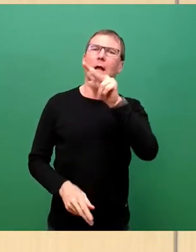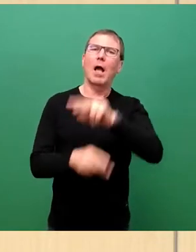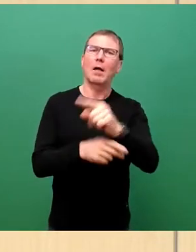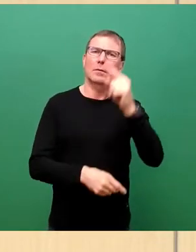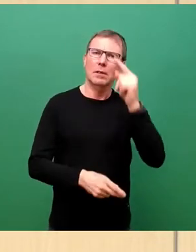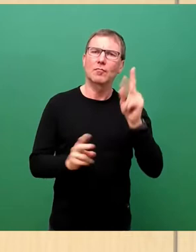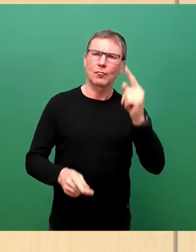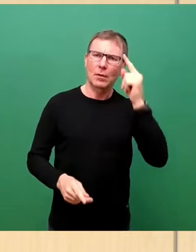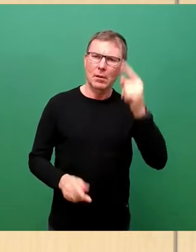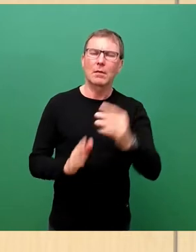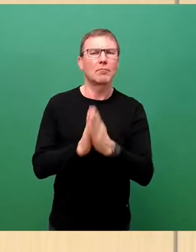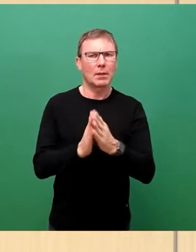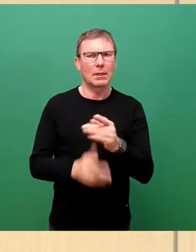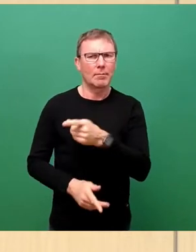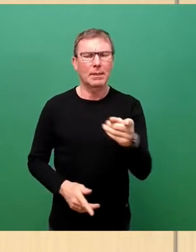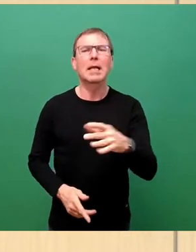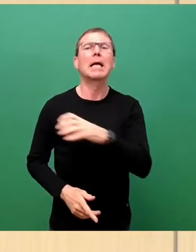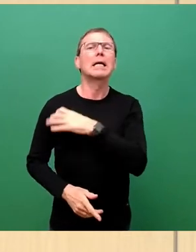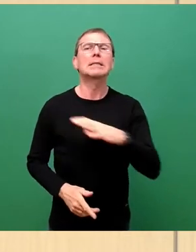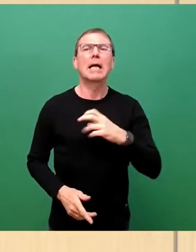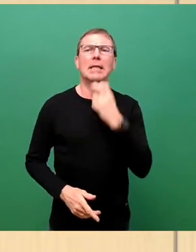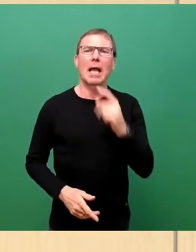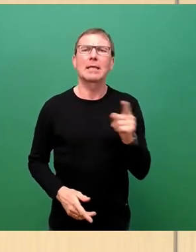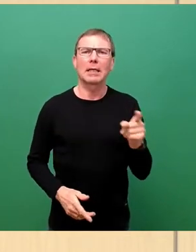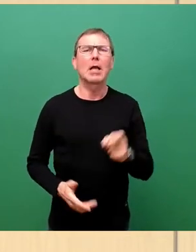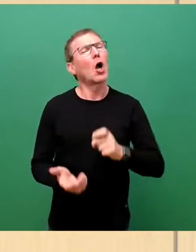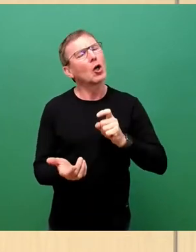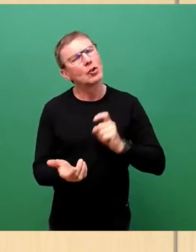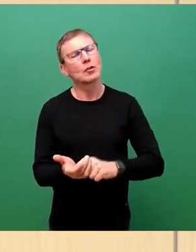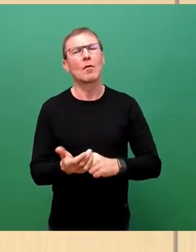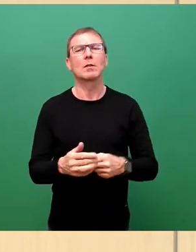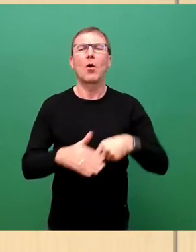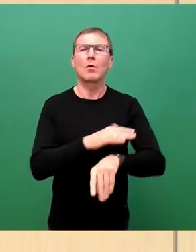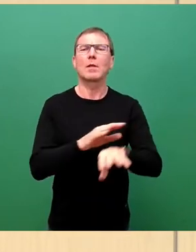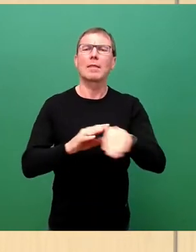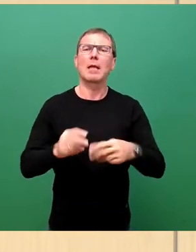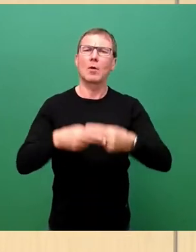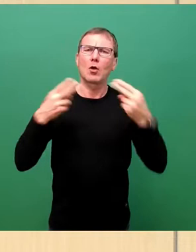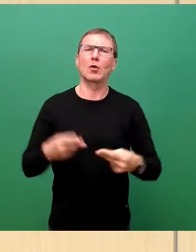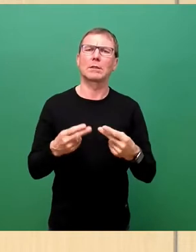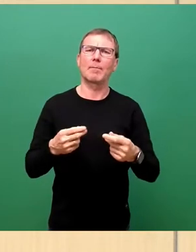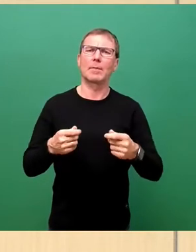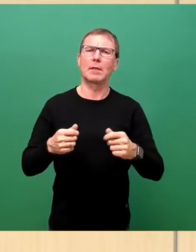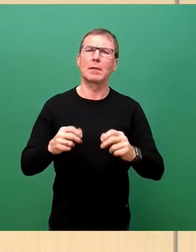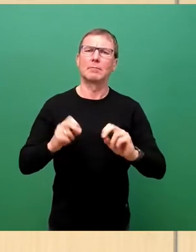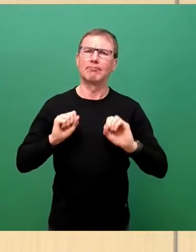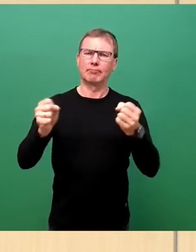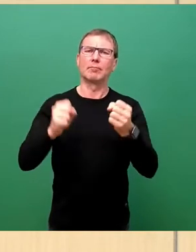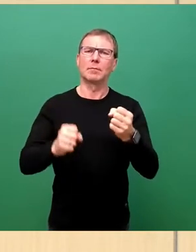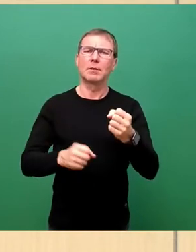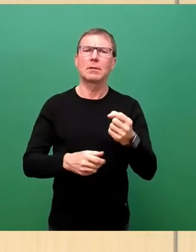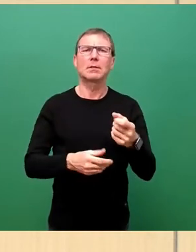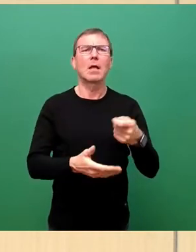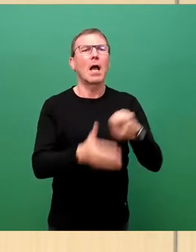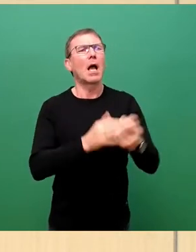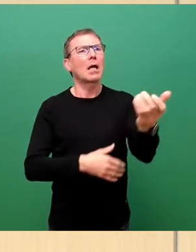werden gebeten, in der Sachsenenergie sofort ein Unternehmenskonzept zu veranlassen, das den Bezug russischen Gases möglichst schnell